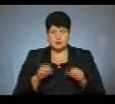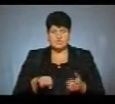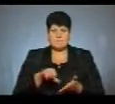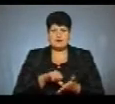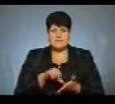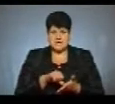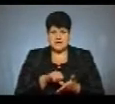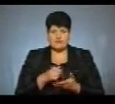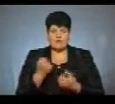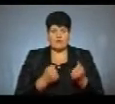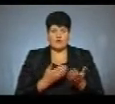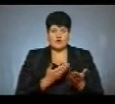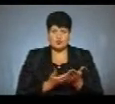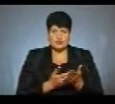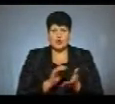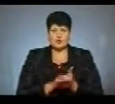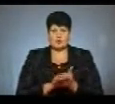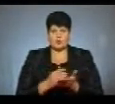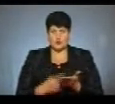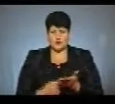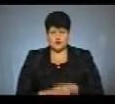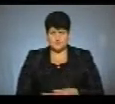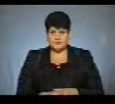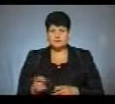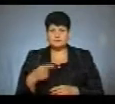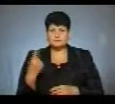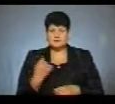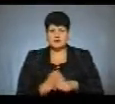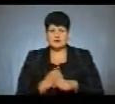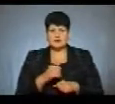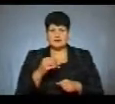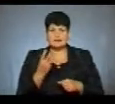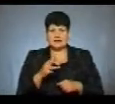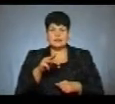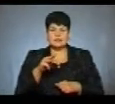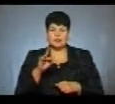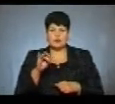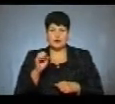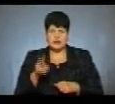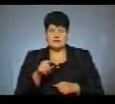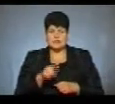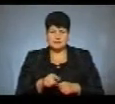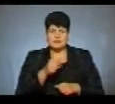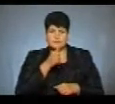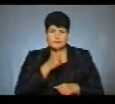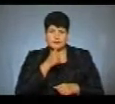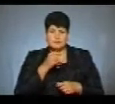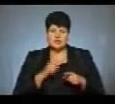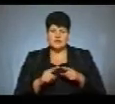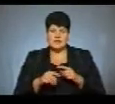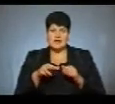представити водію для ознайомлення з доказом. На Тернопільщині працює три труками. Ними почергово вимірюватимуть швидкість на